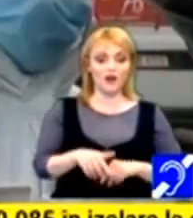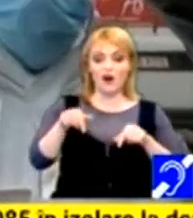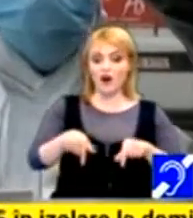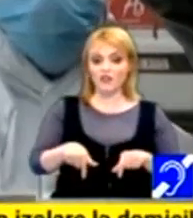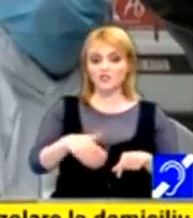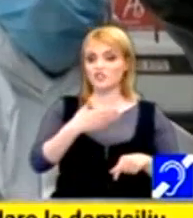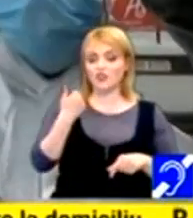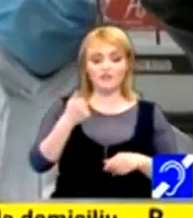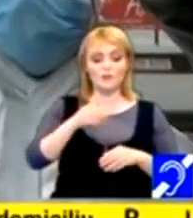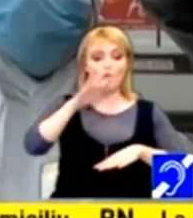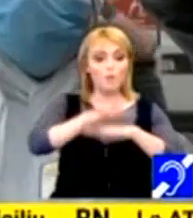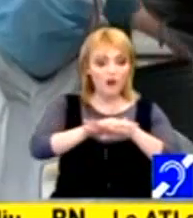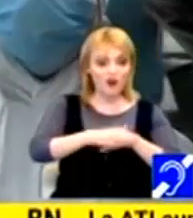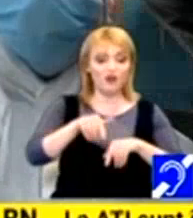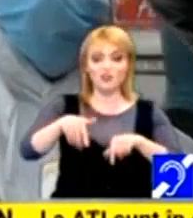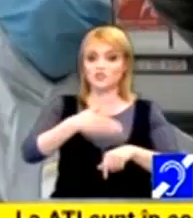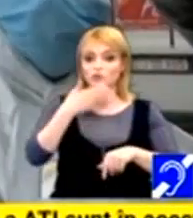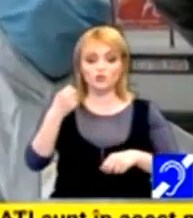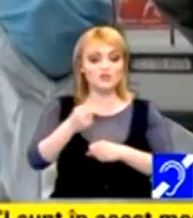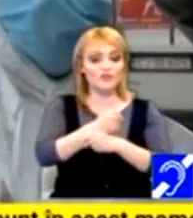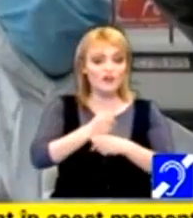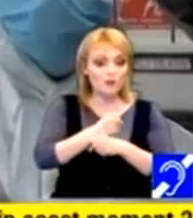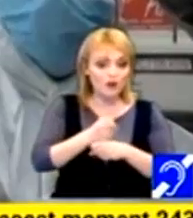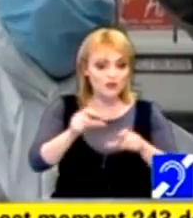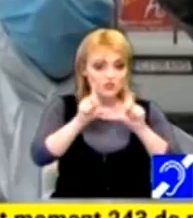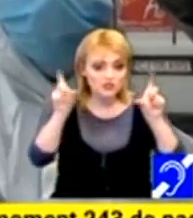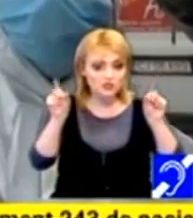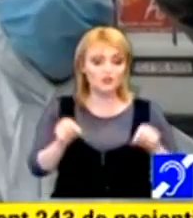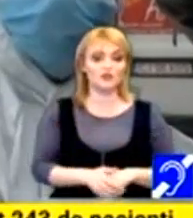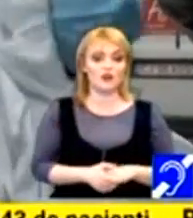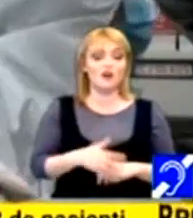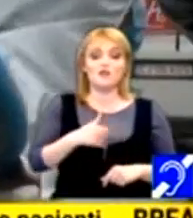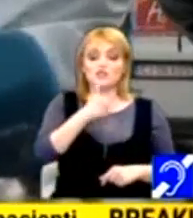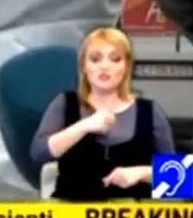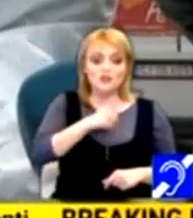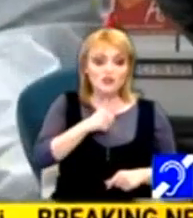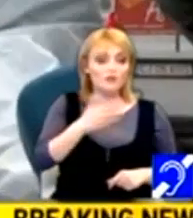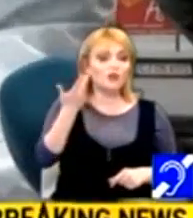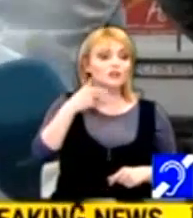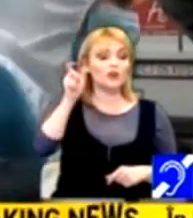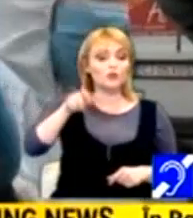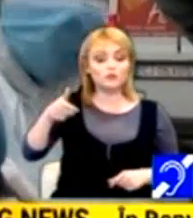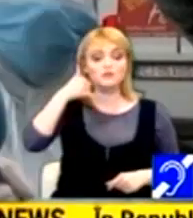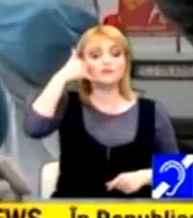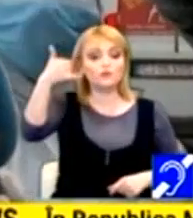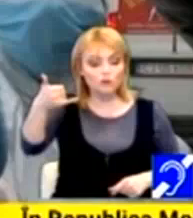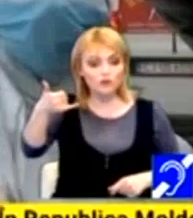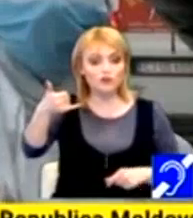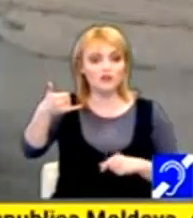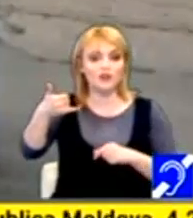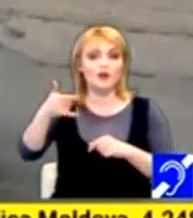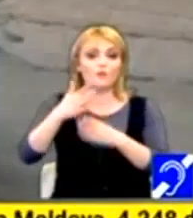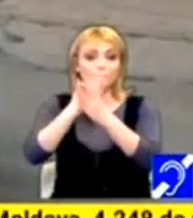niciun bancomat, nu există nicio farmacie. Încercăm pur și simplu atunci când oamenii sună să o